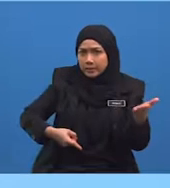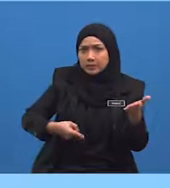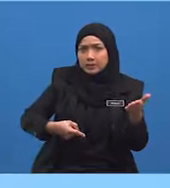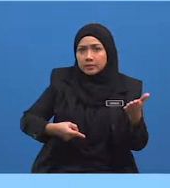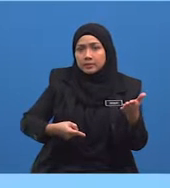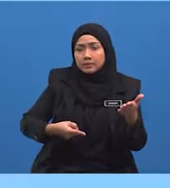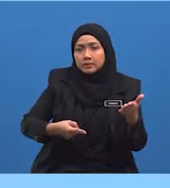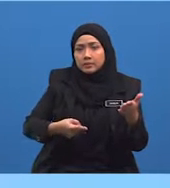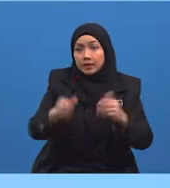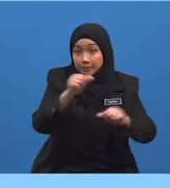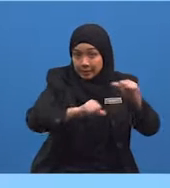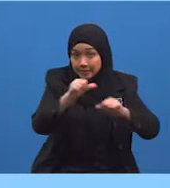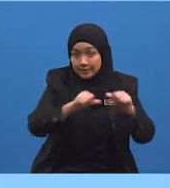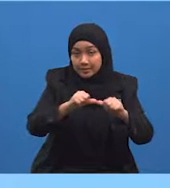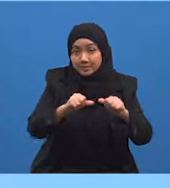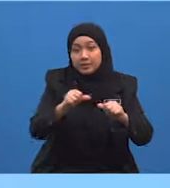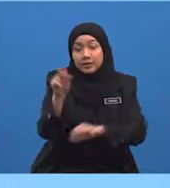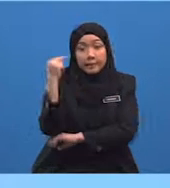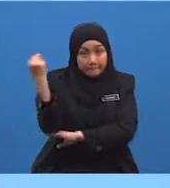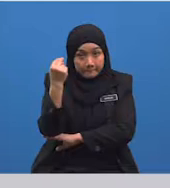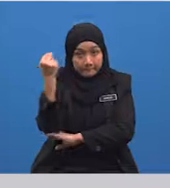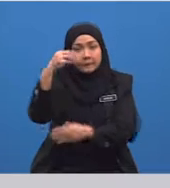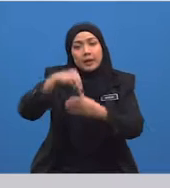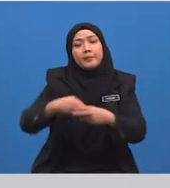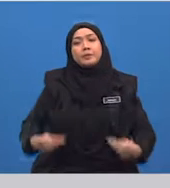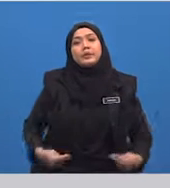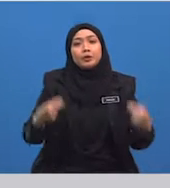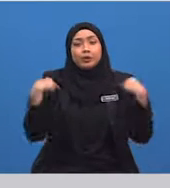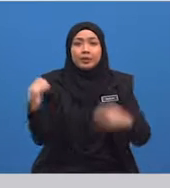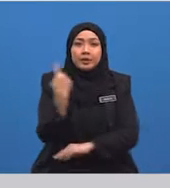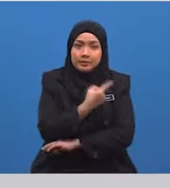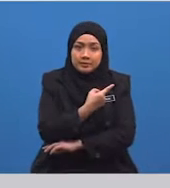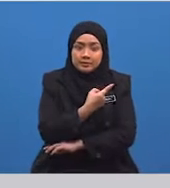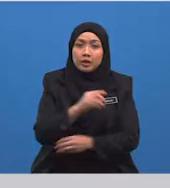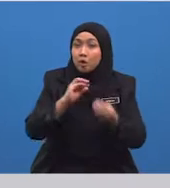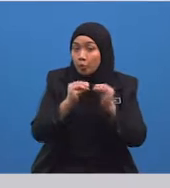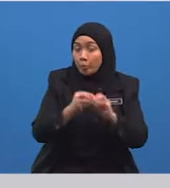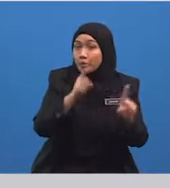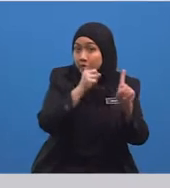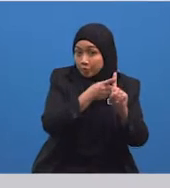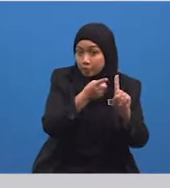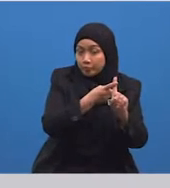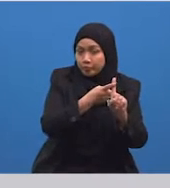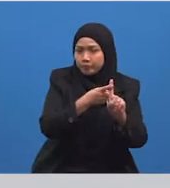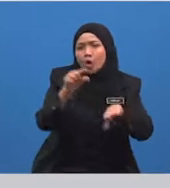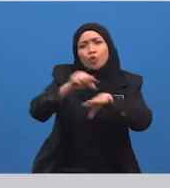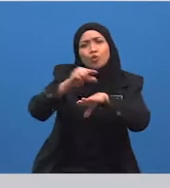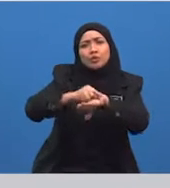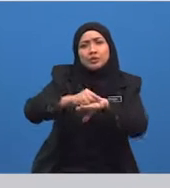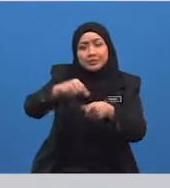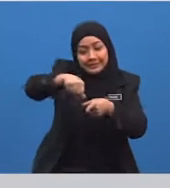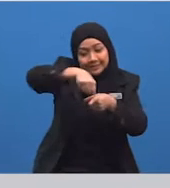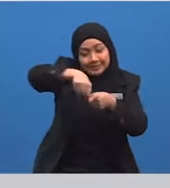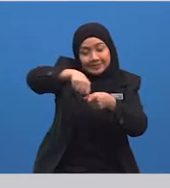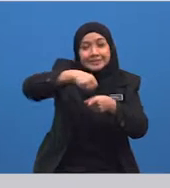penutralan dalam kehidupan kita. Pertama, penggunaan ubat gigi untuk